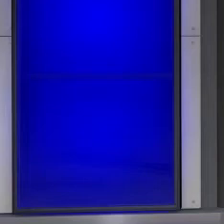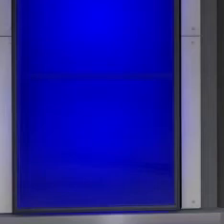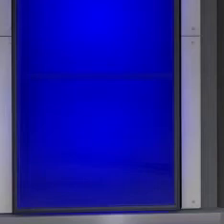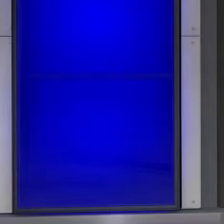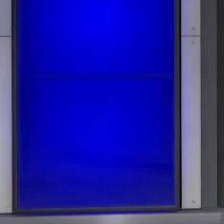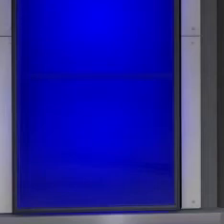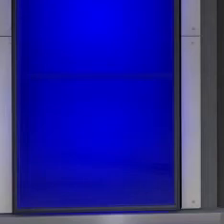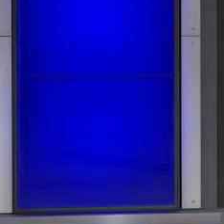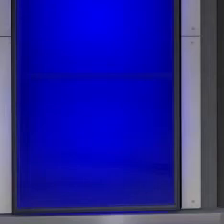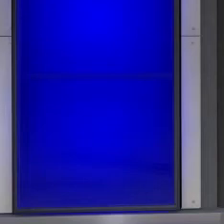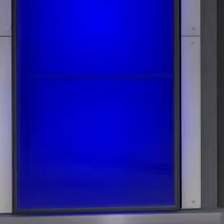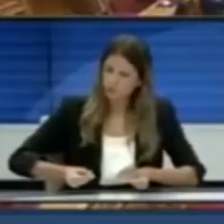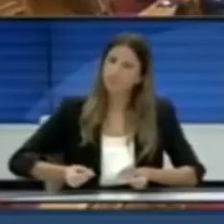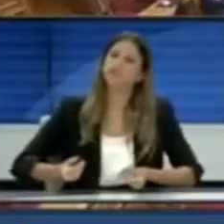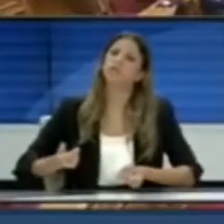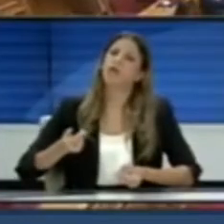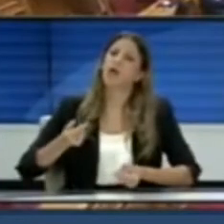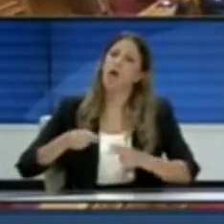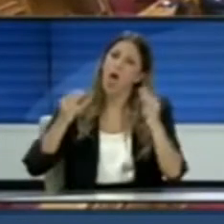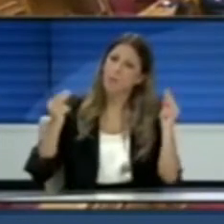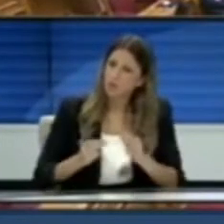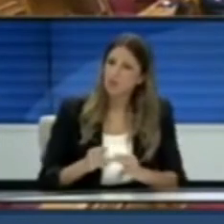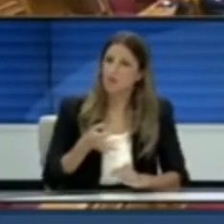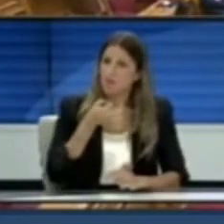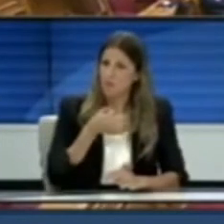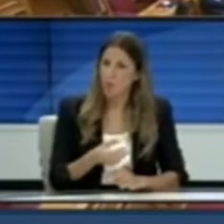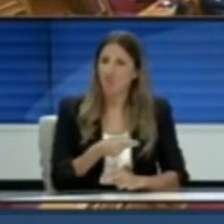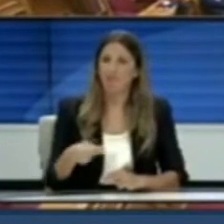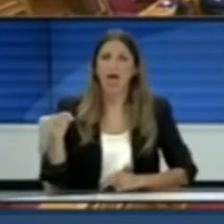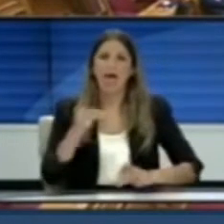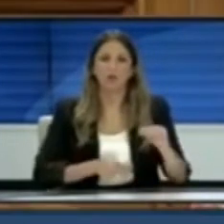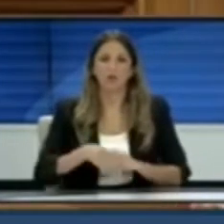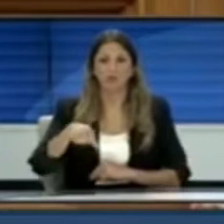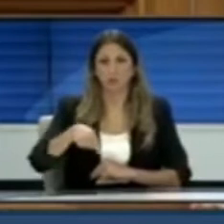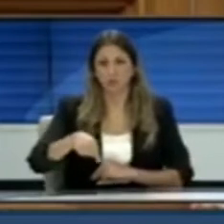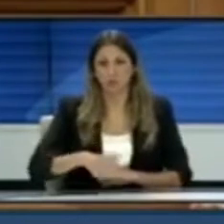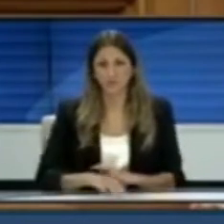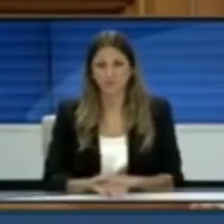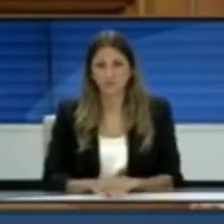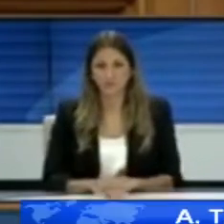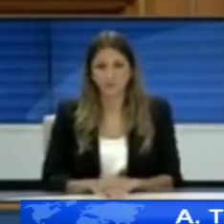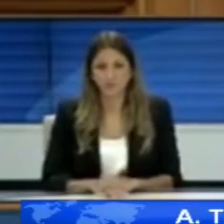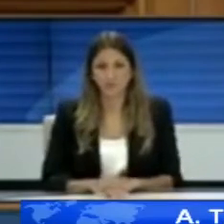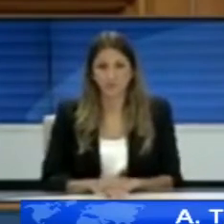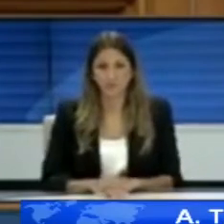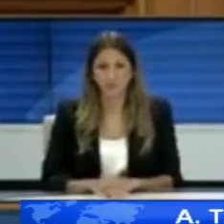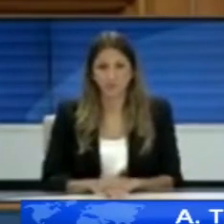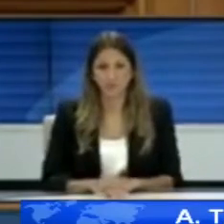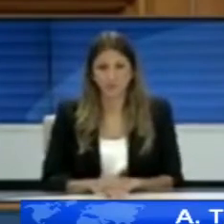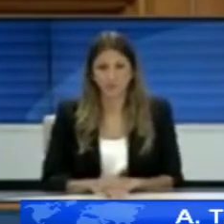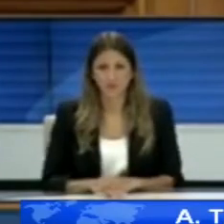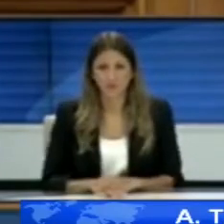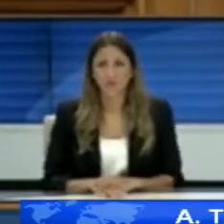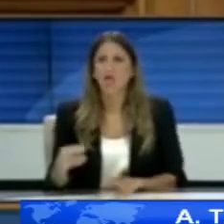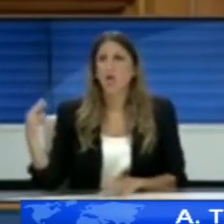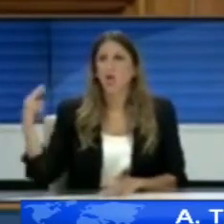στον κύριο Μητσοτάκη. Κύριε Μητσοτάκη, σας είπα πριν ότι είστε παράγοντας πολιτικής